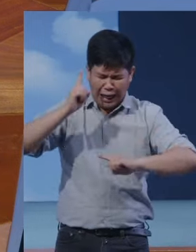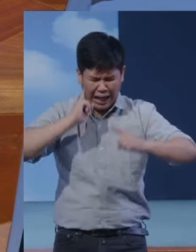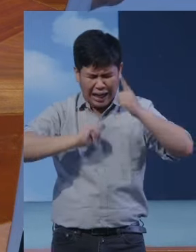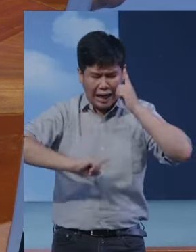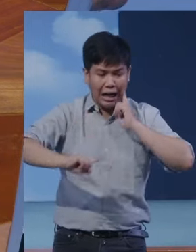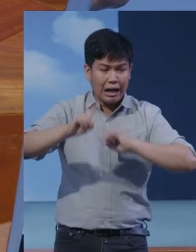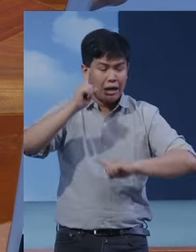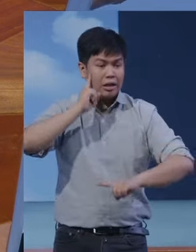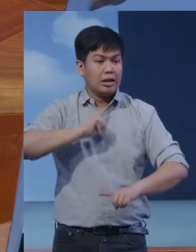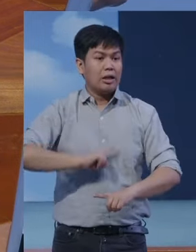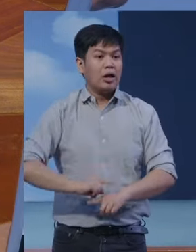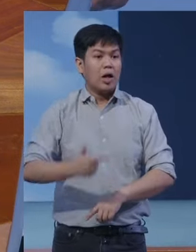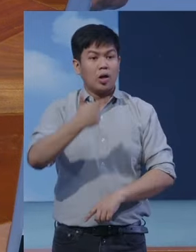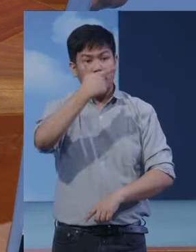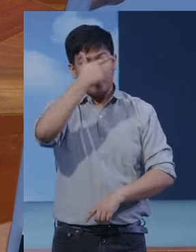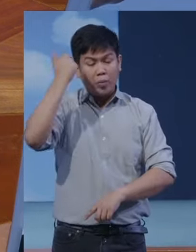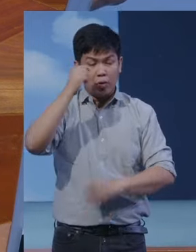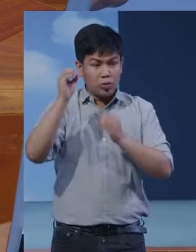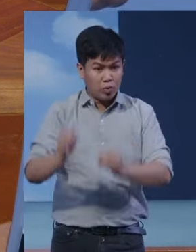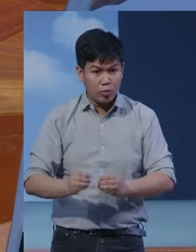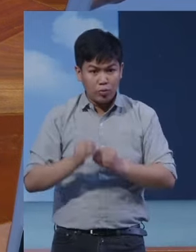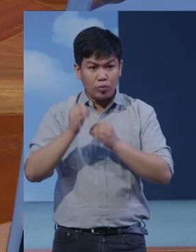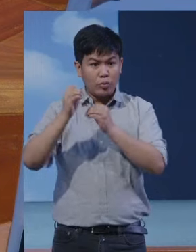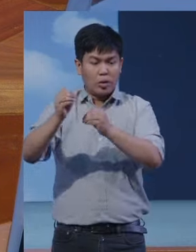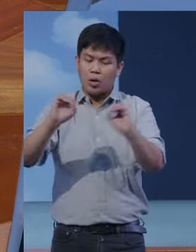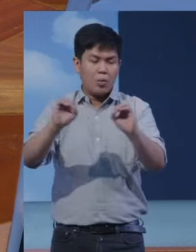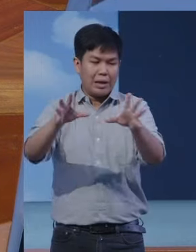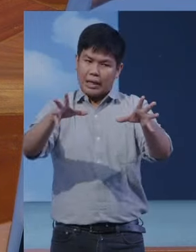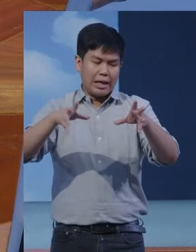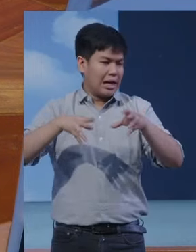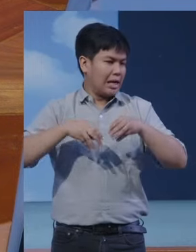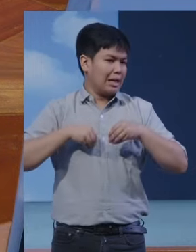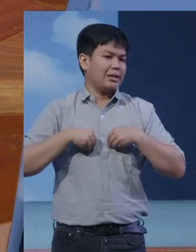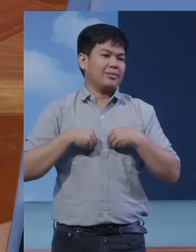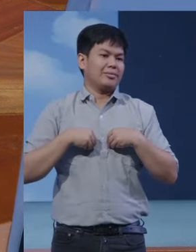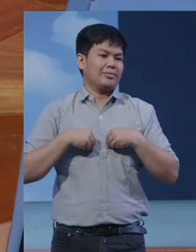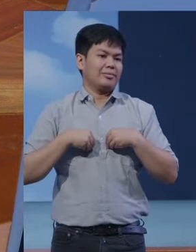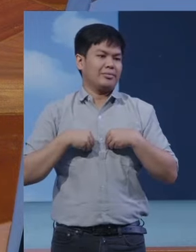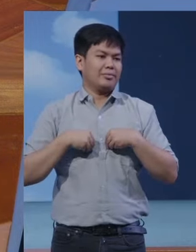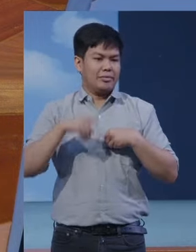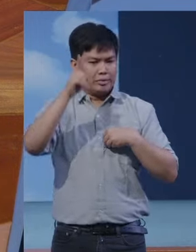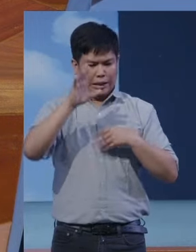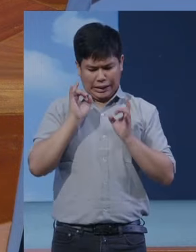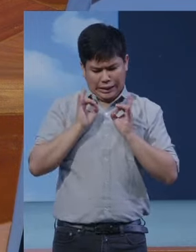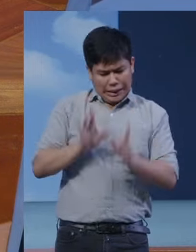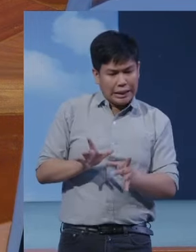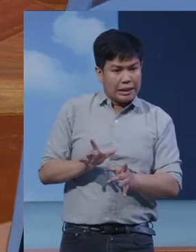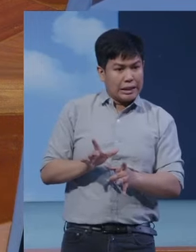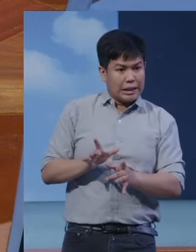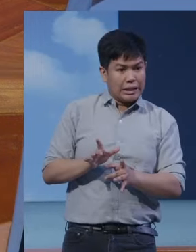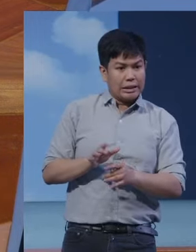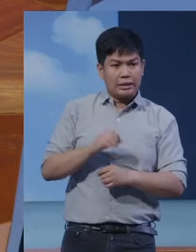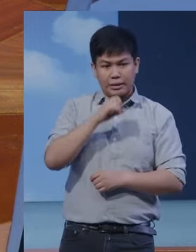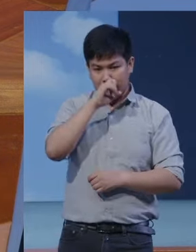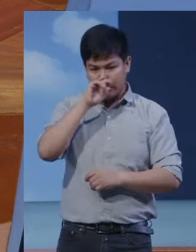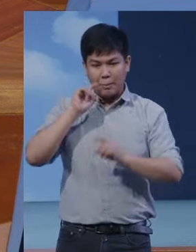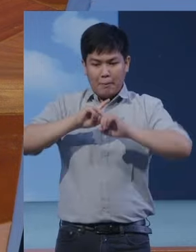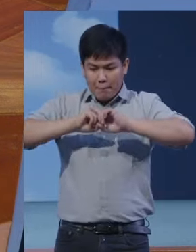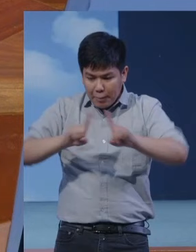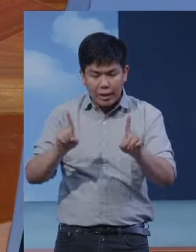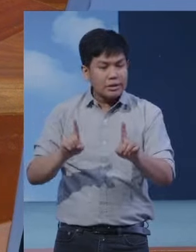because he no longer regards the offering or accepts it with favor from your hand but you